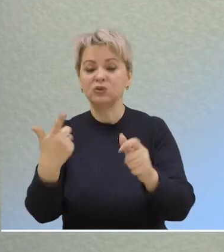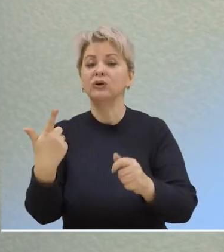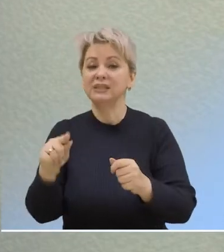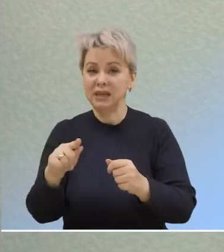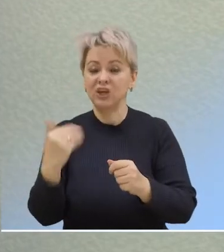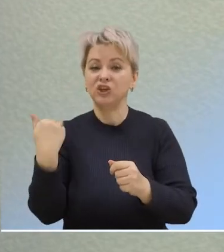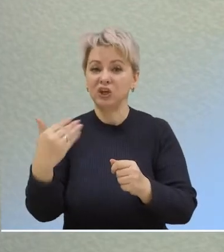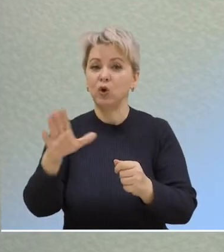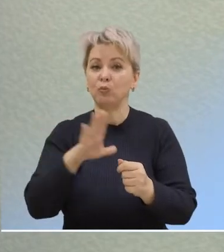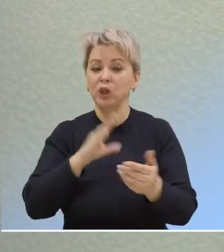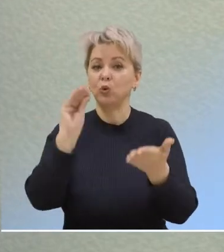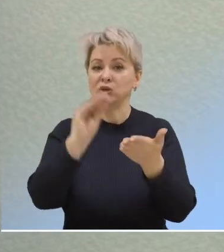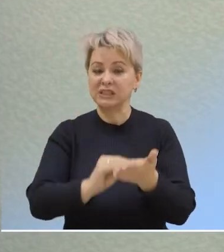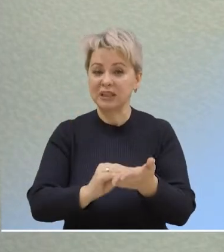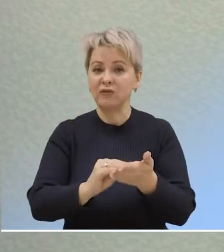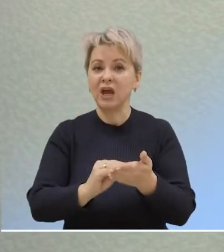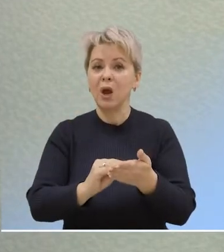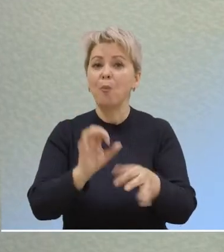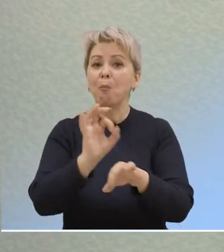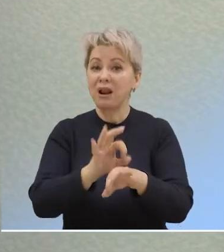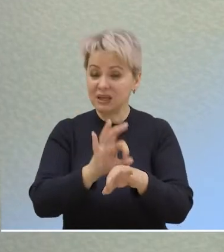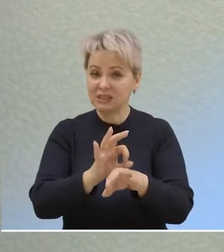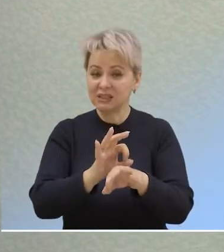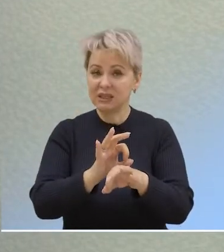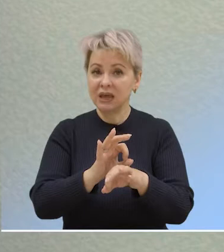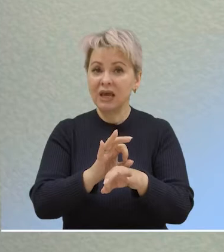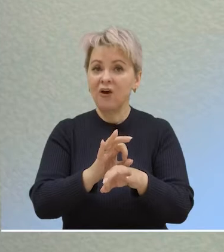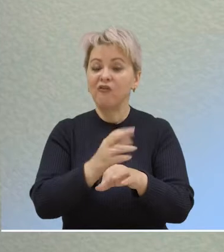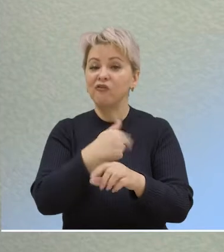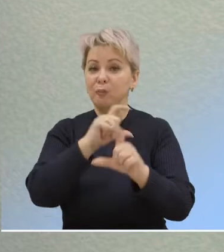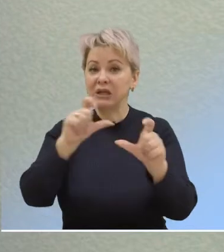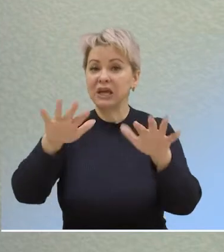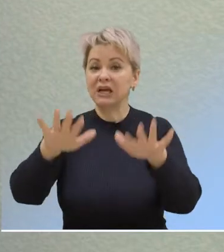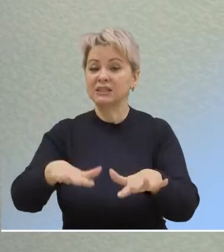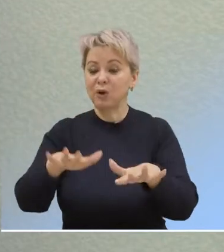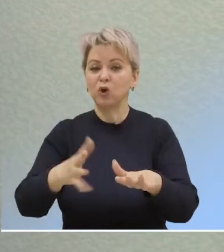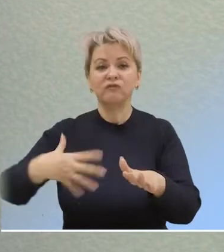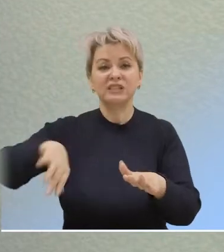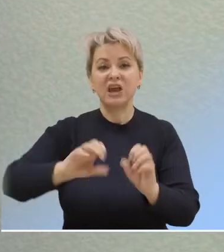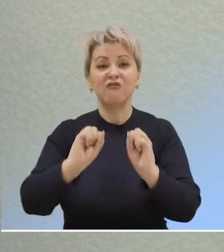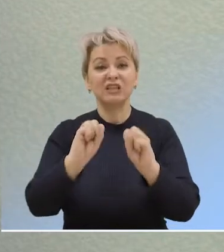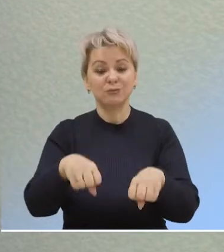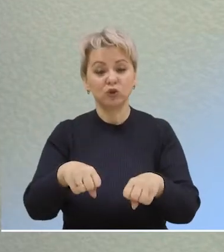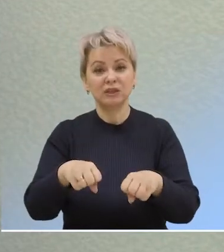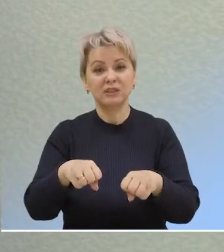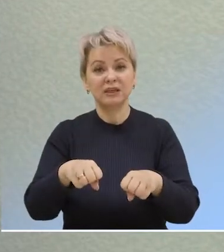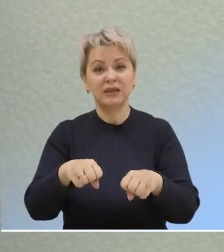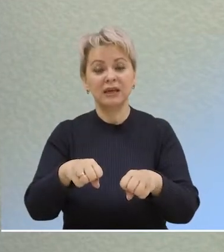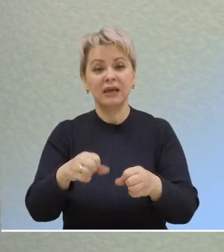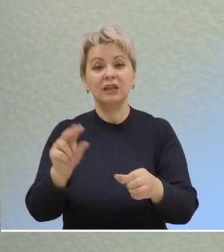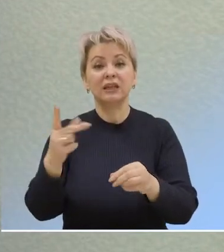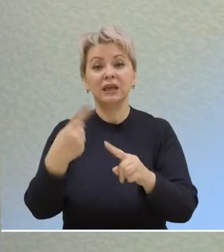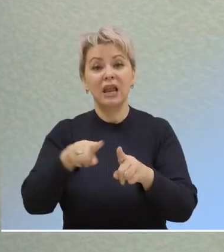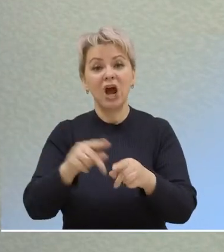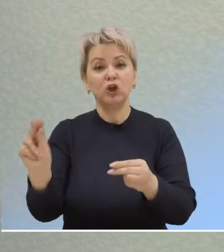где ей был установлен полноценный диагноз, стационар, располагающий всеми возможностями для